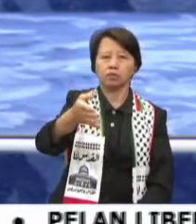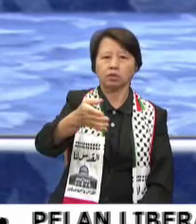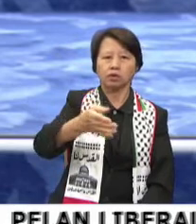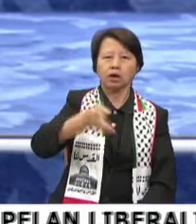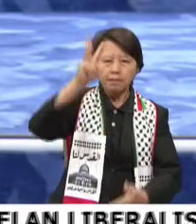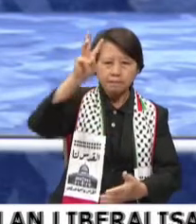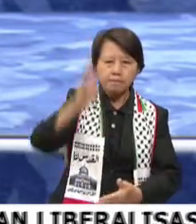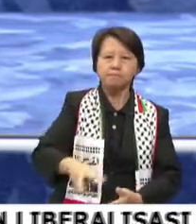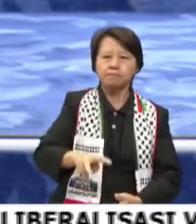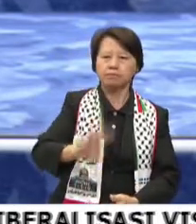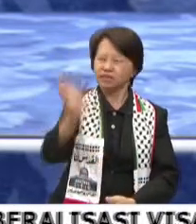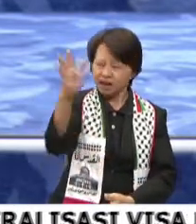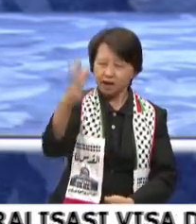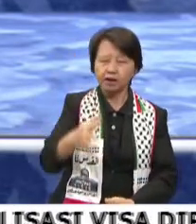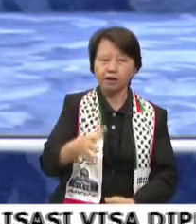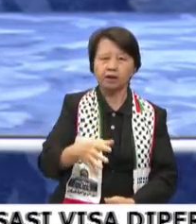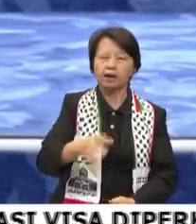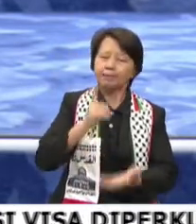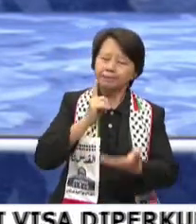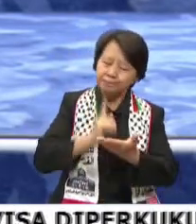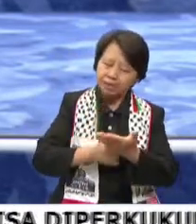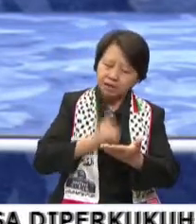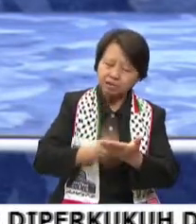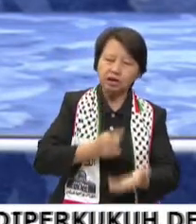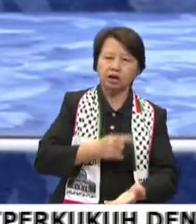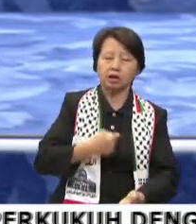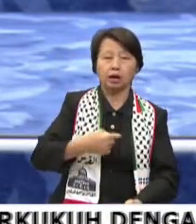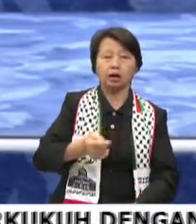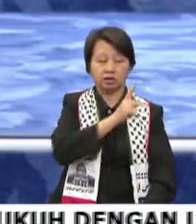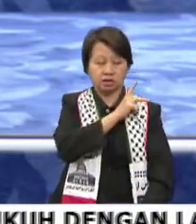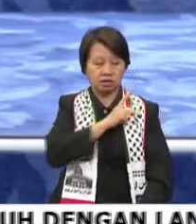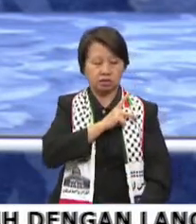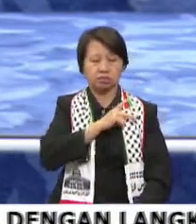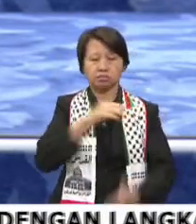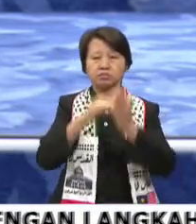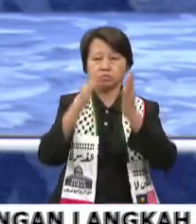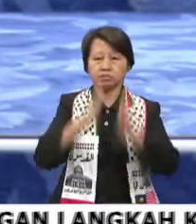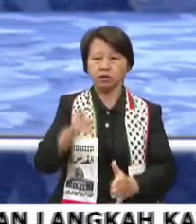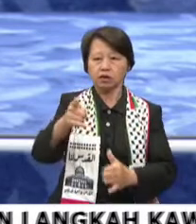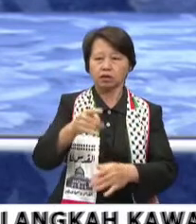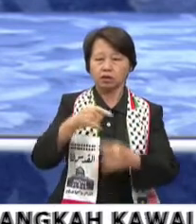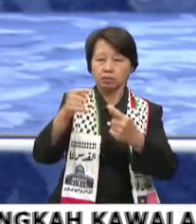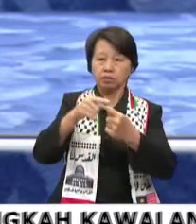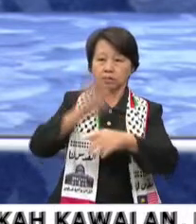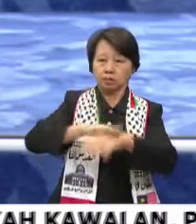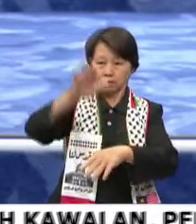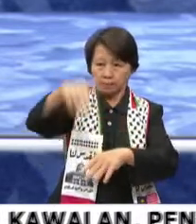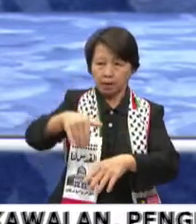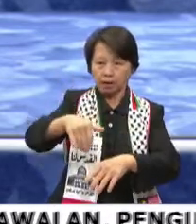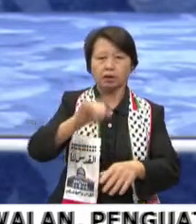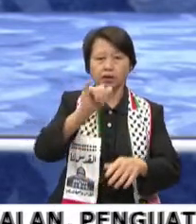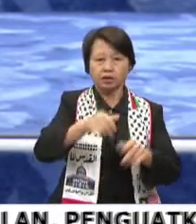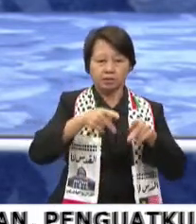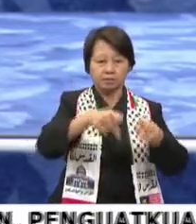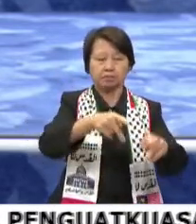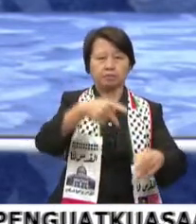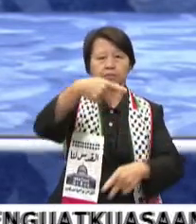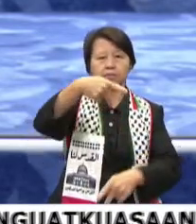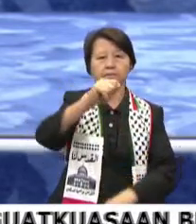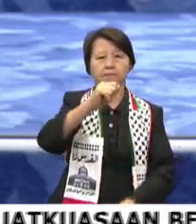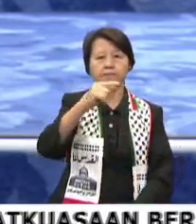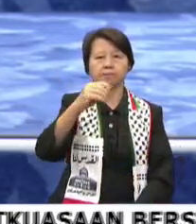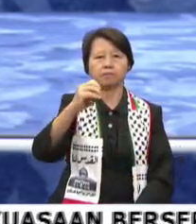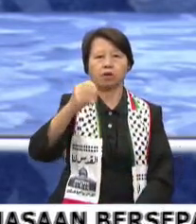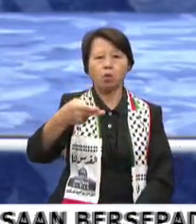ya saya sebagai ketua pembangkang saya sebagai ketua pembangkang bila dipanggil memang paguh memang tak mahu